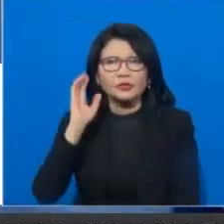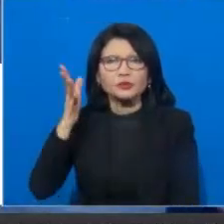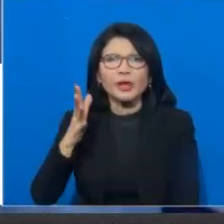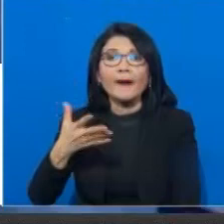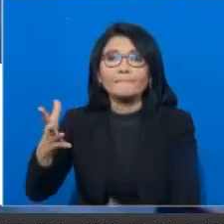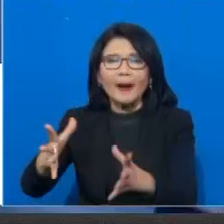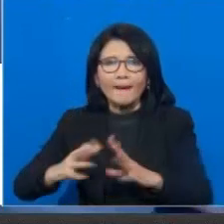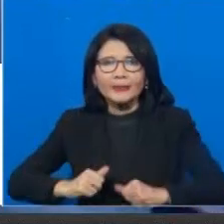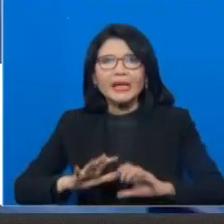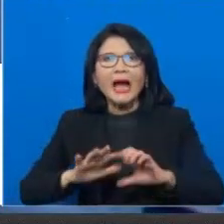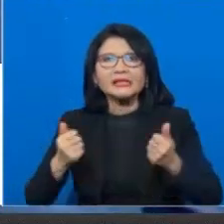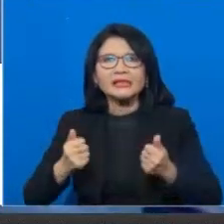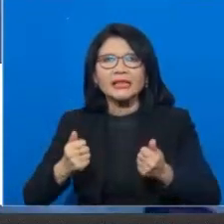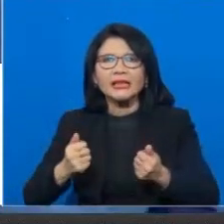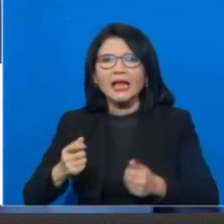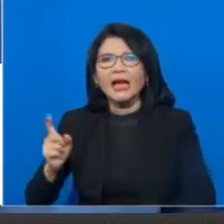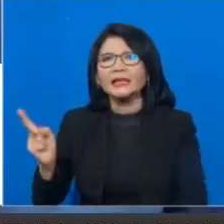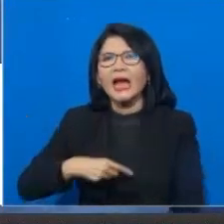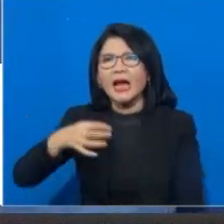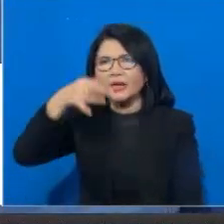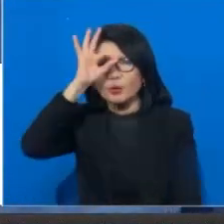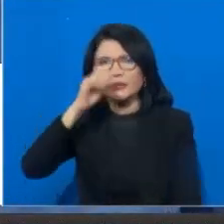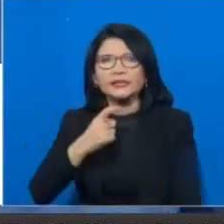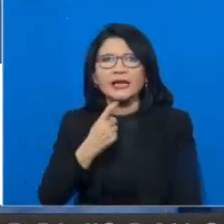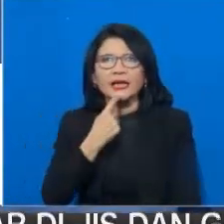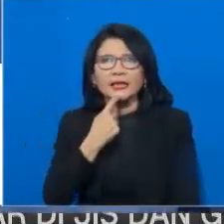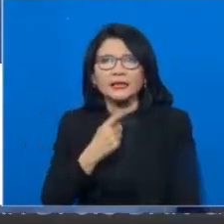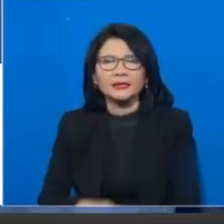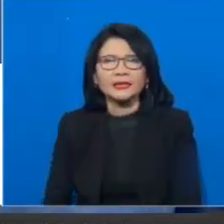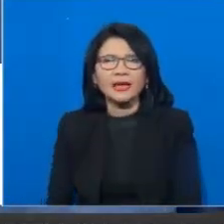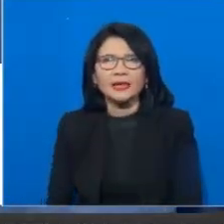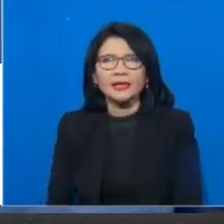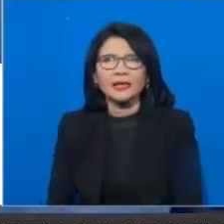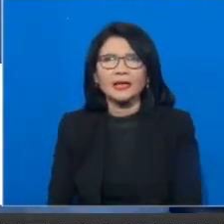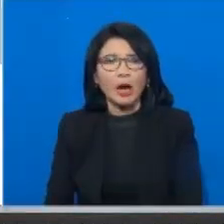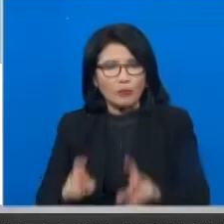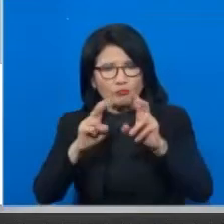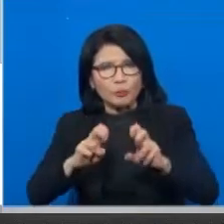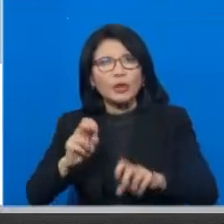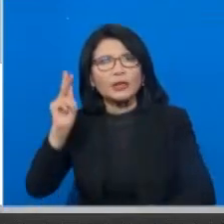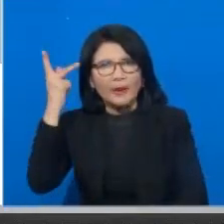dari kedokteran forensik terkait kegiatan ekshumasi kemarin.